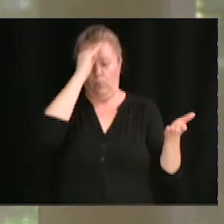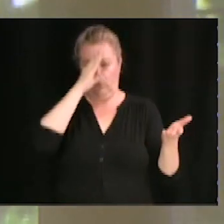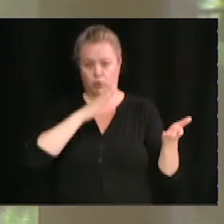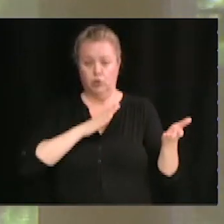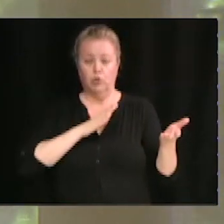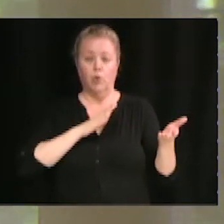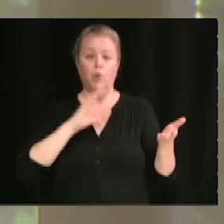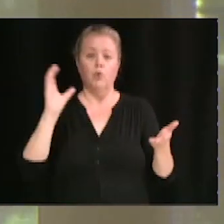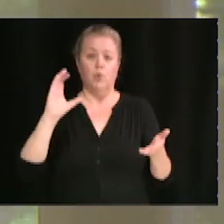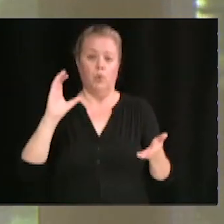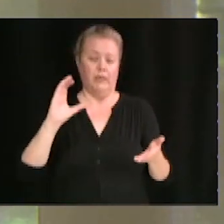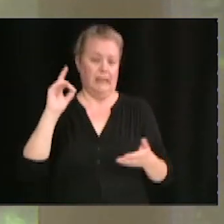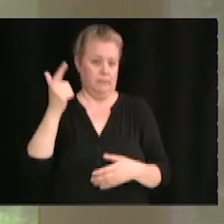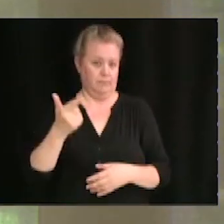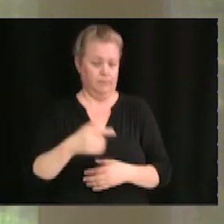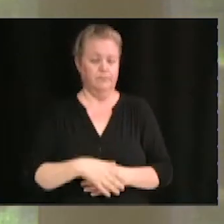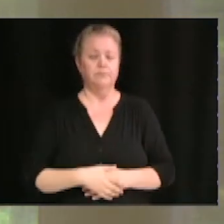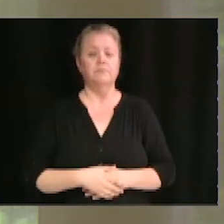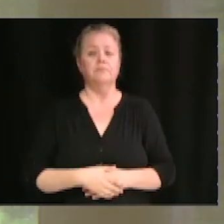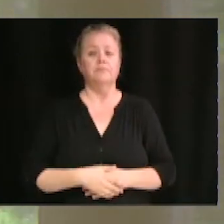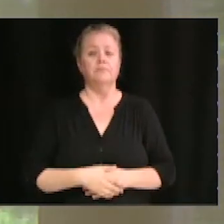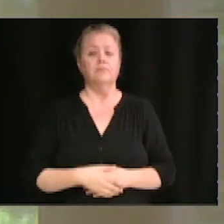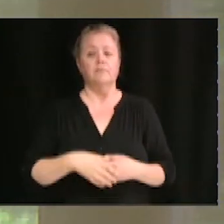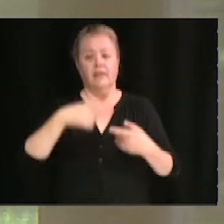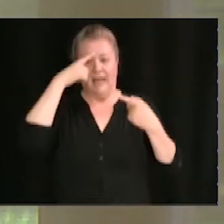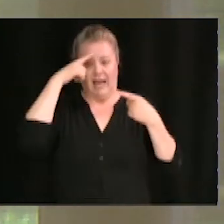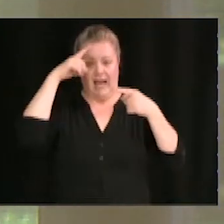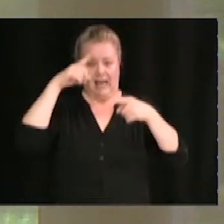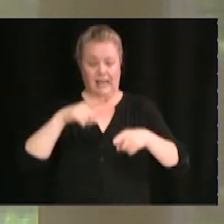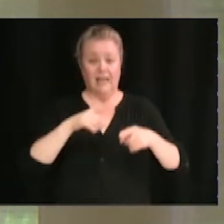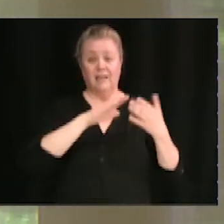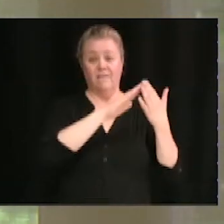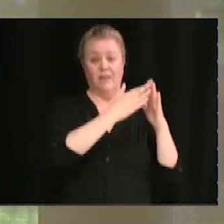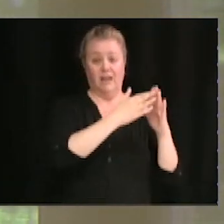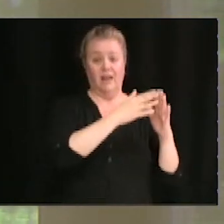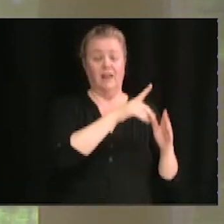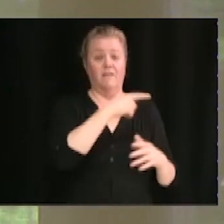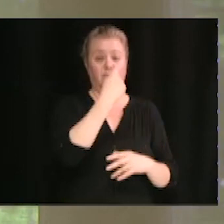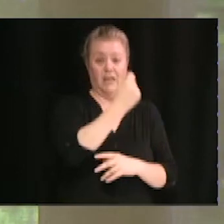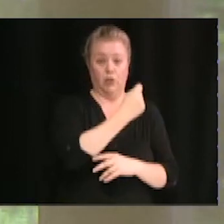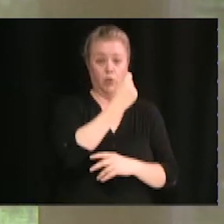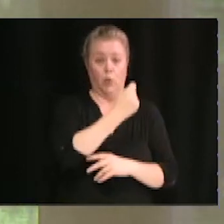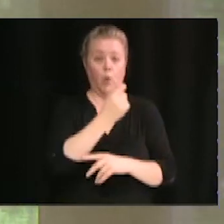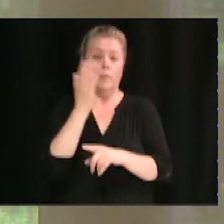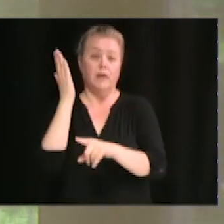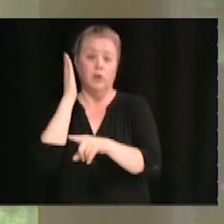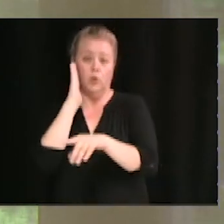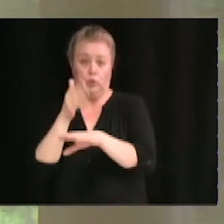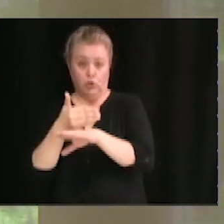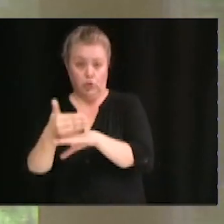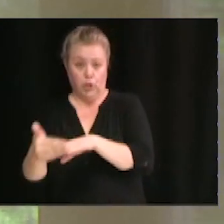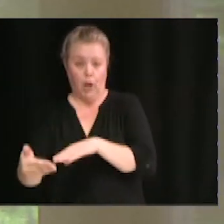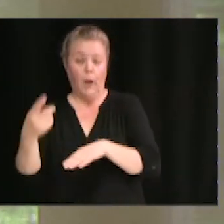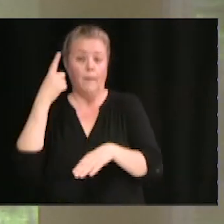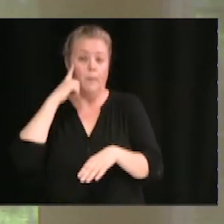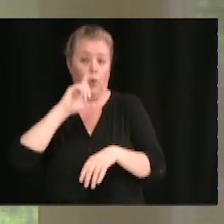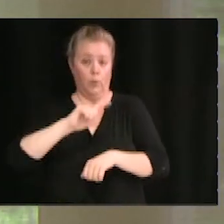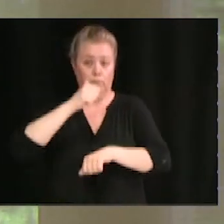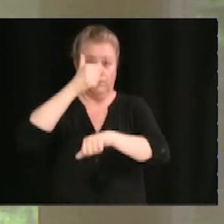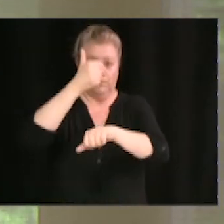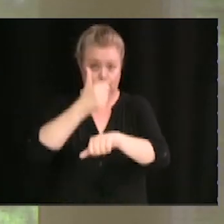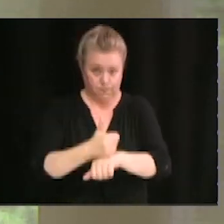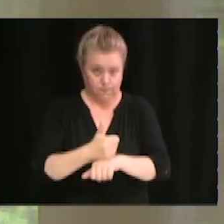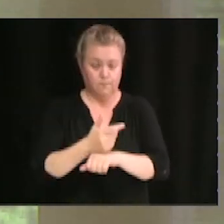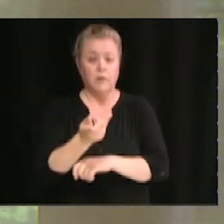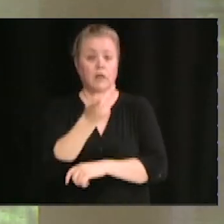Entente à intervenir entre la Ville de Victoriaville et Couchetard Incorporé en vue de l'installation de conduite d'aqueduc et d'égouts sanitaires à l